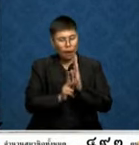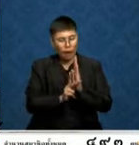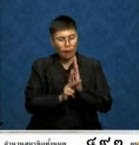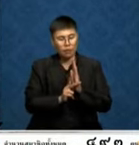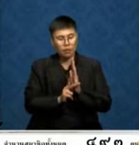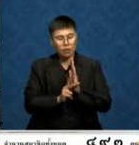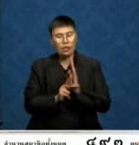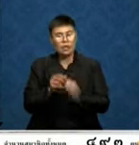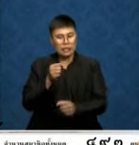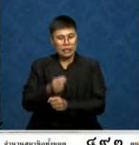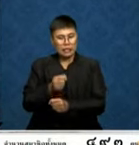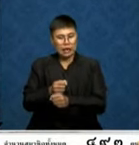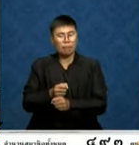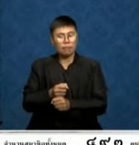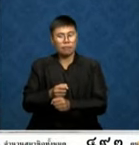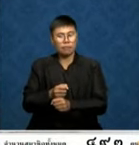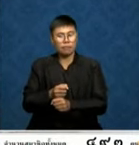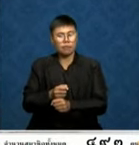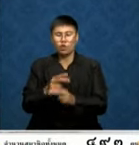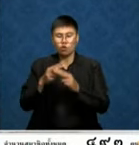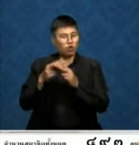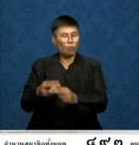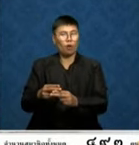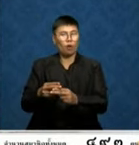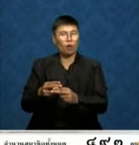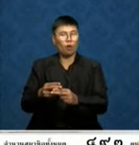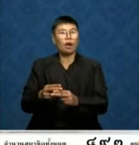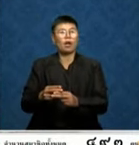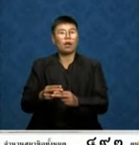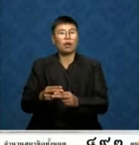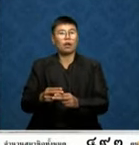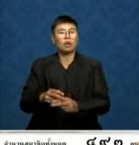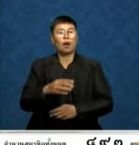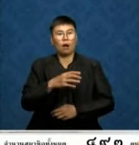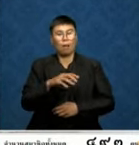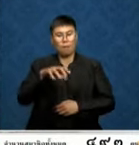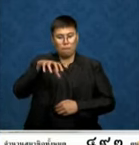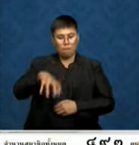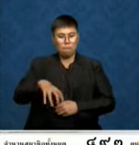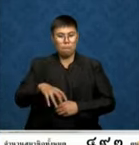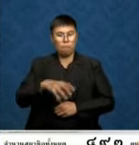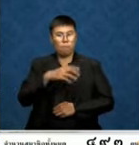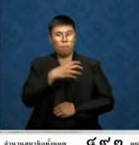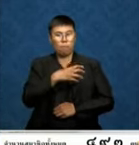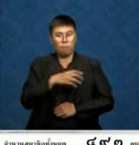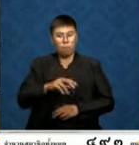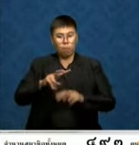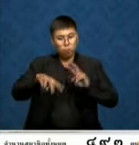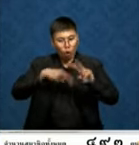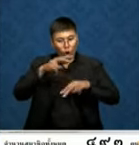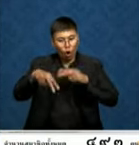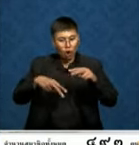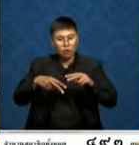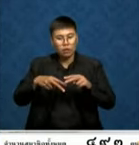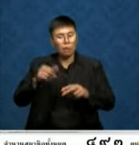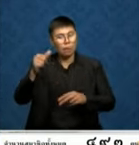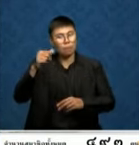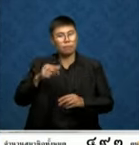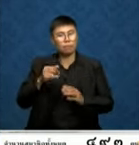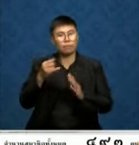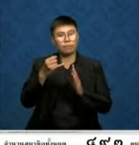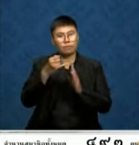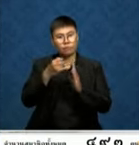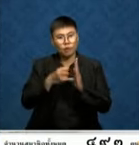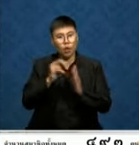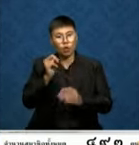านั้นครับแล้วส่วนใหญ่ก็คือองค์กรปกครองส่วนท้องถิ่นครับเมื่อสักครู่ก่อนรายงานของท่านรายงานของคณะกรรมการป้องกัน